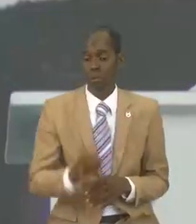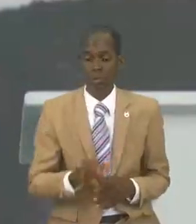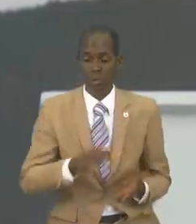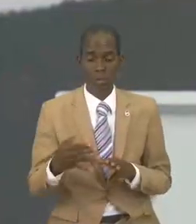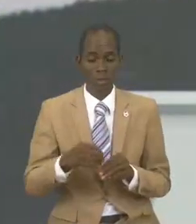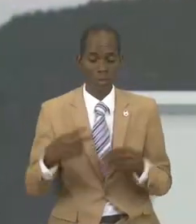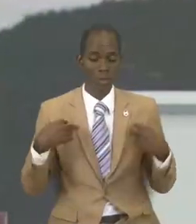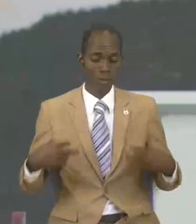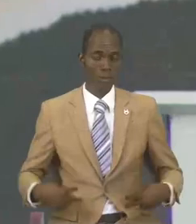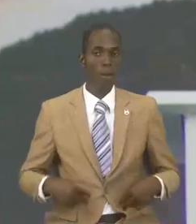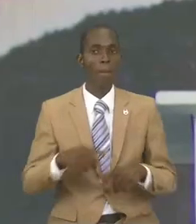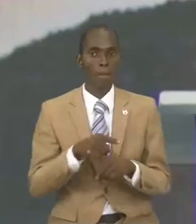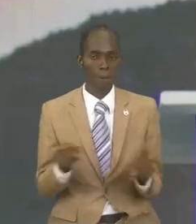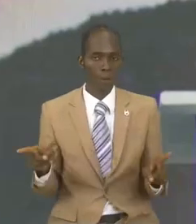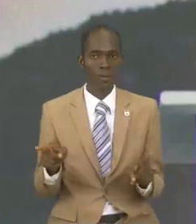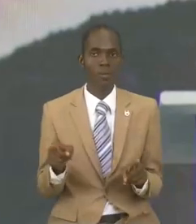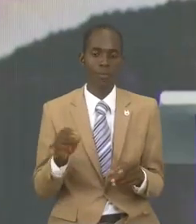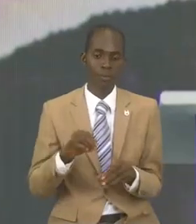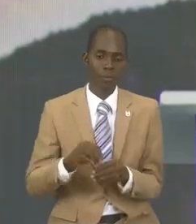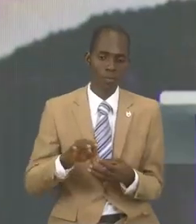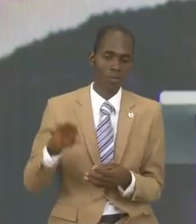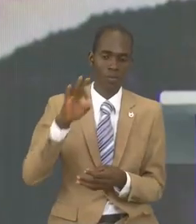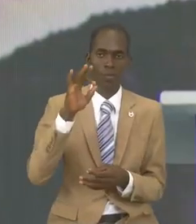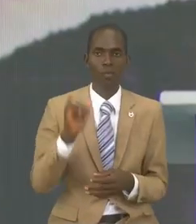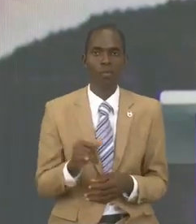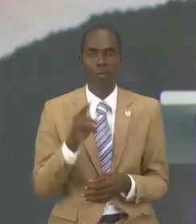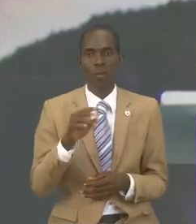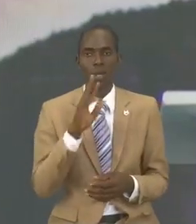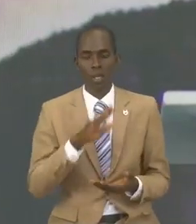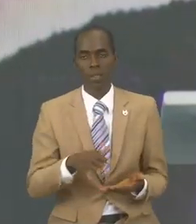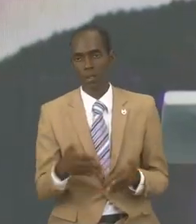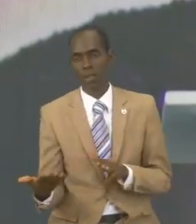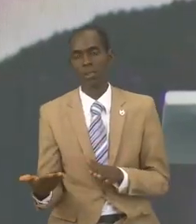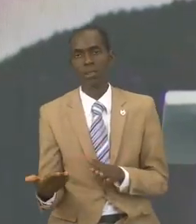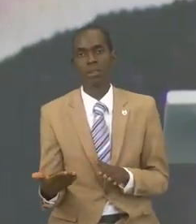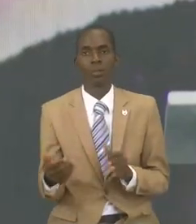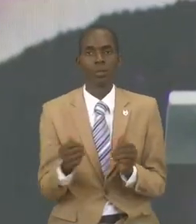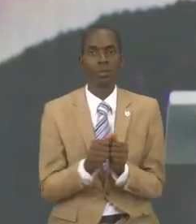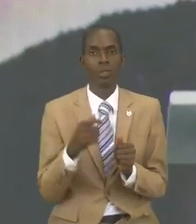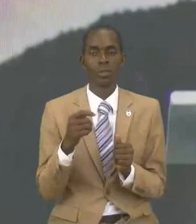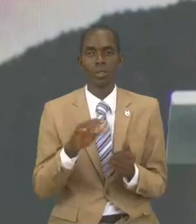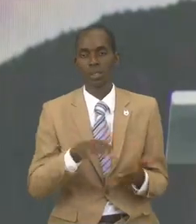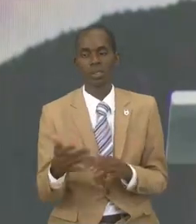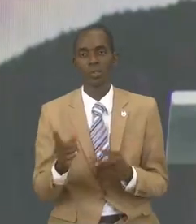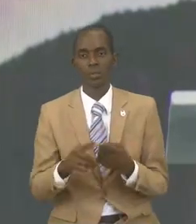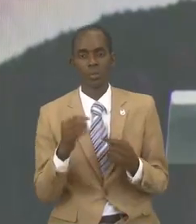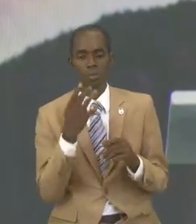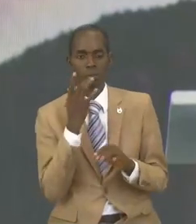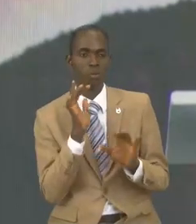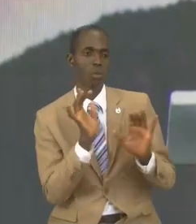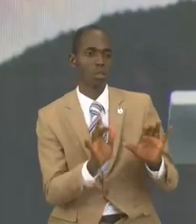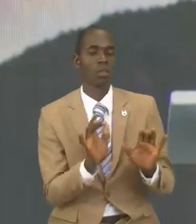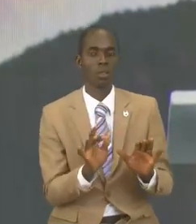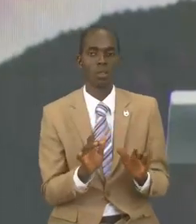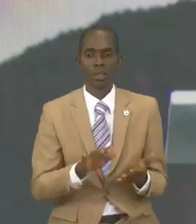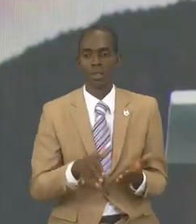bien que vous soyez vivant physiquement, mais vous êtes mort aux moqueries, vous êtes mort au mal,